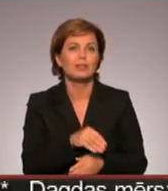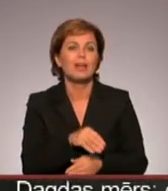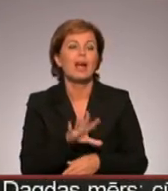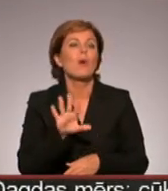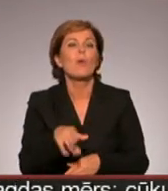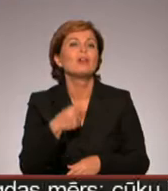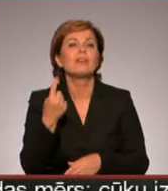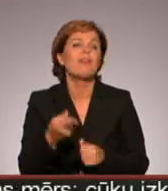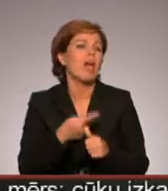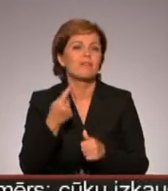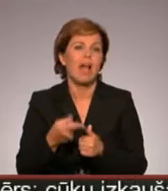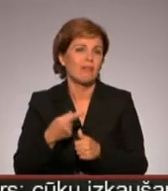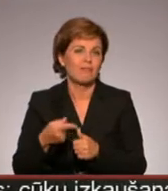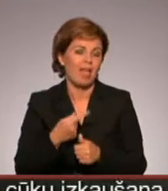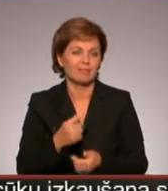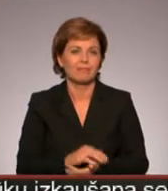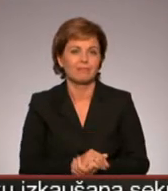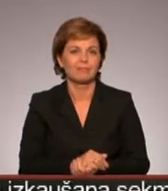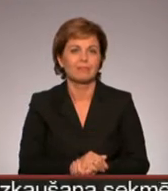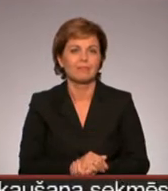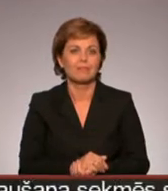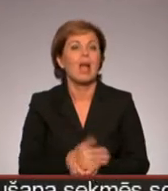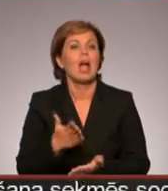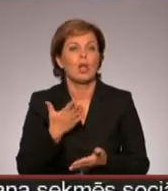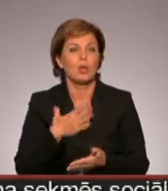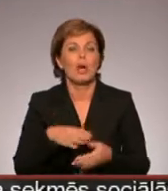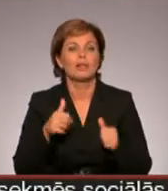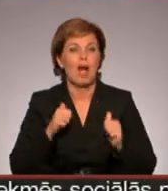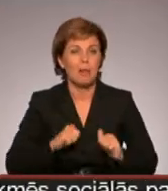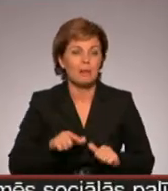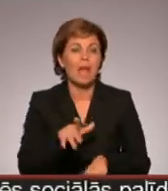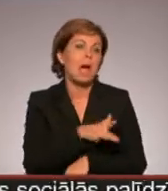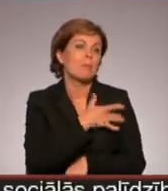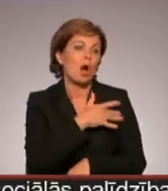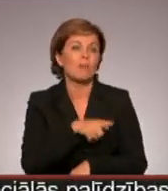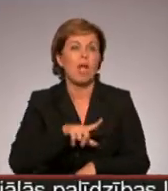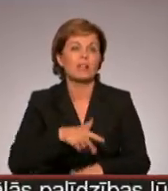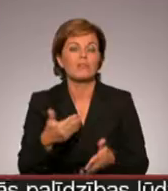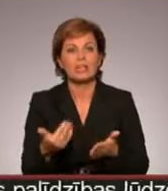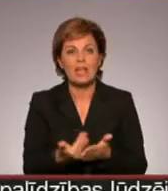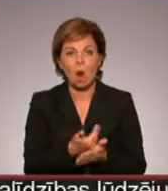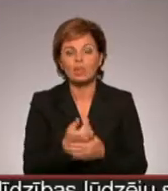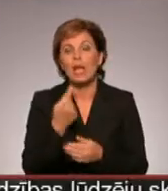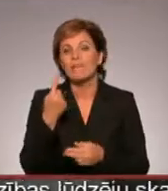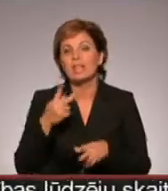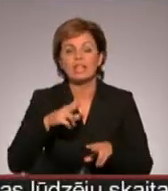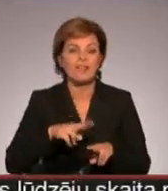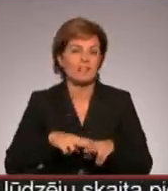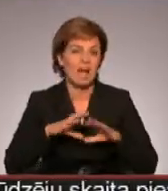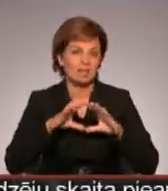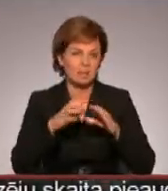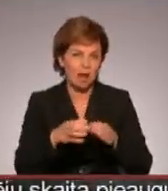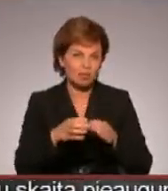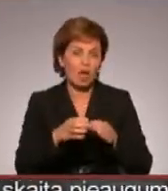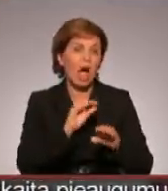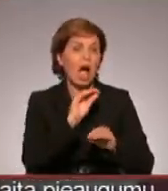tik vēl un ko tik vēl vai ne cik es esmu ļoti apmierināta šis pakalpojums latvijā ir jauns turklāt vienīgā vieta pasaulē kur šādi